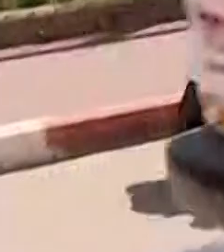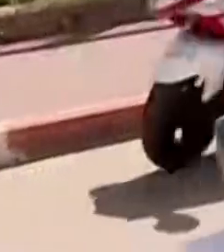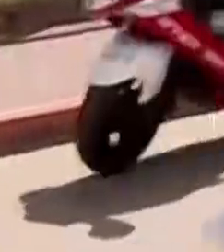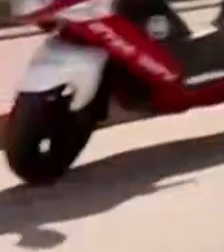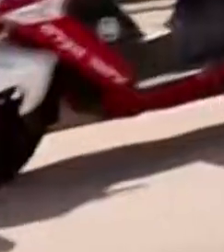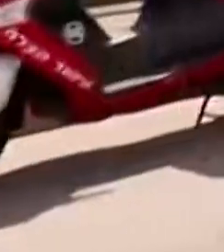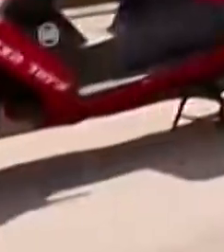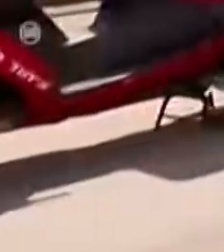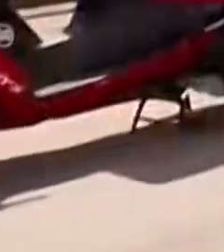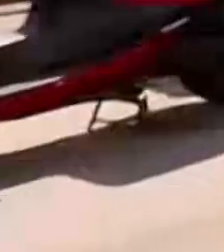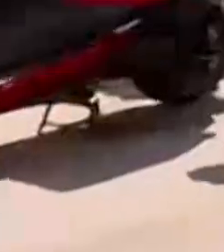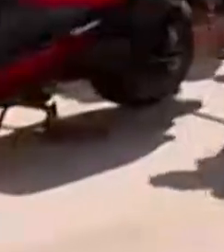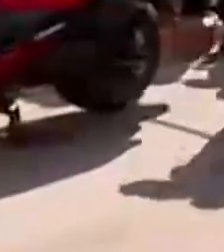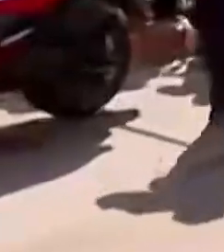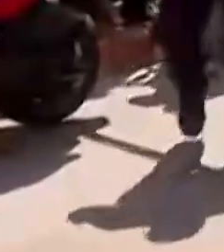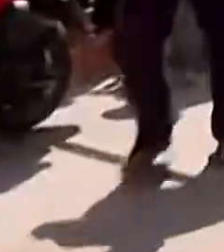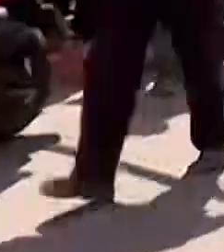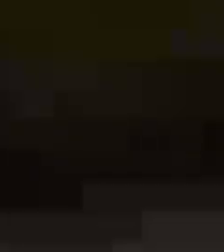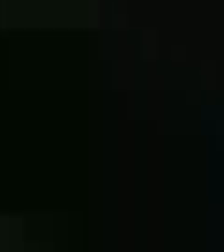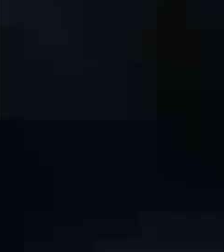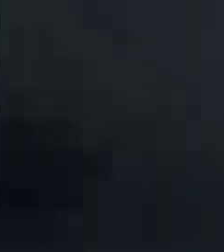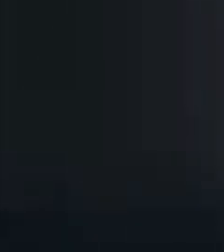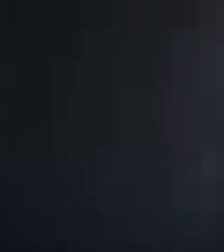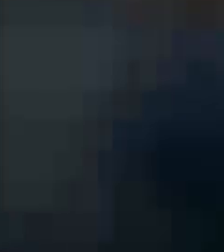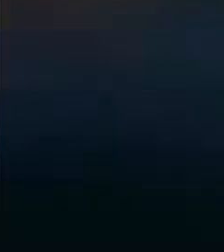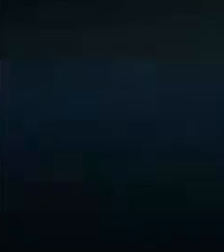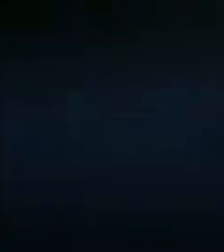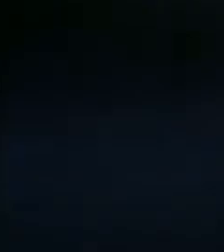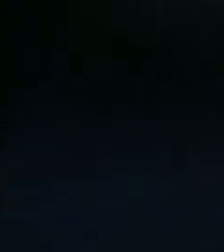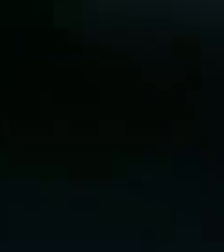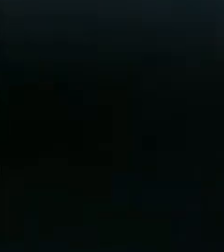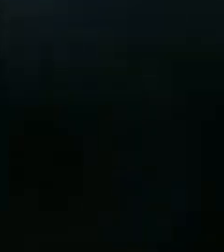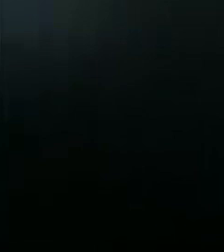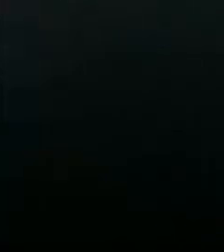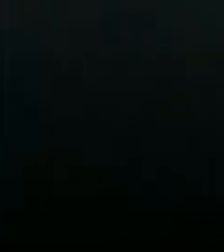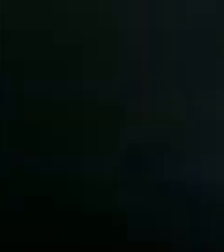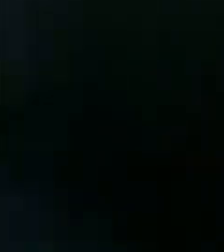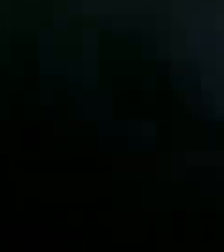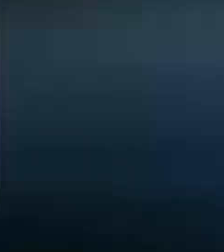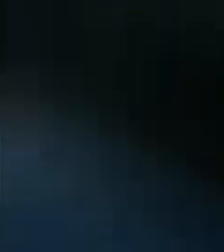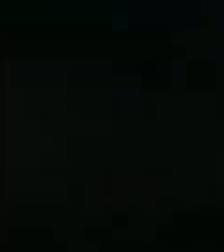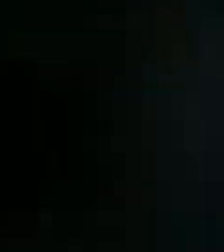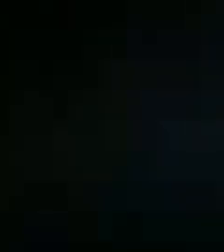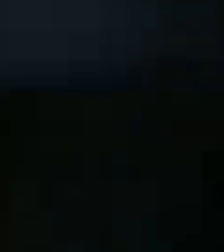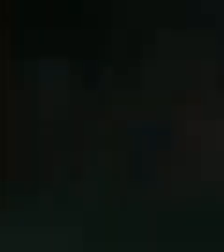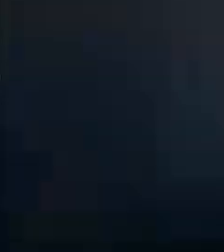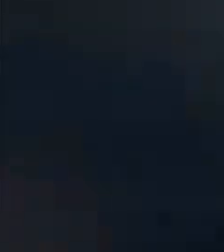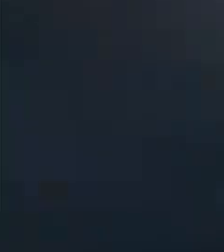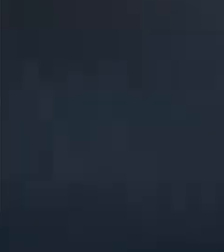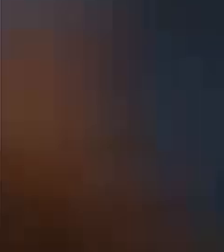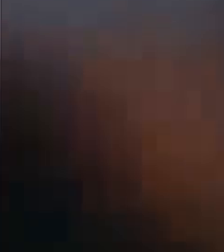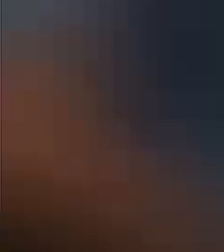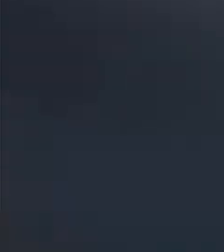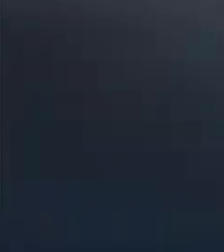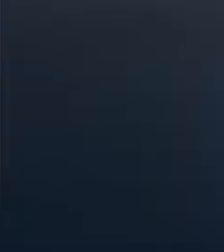ברכב. בניסיון למנוע את הטרגדיות האלה, בוועדת הכלכלה הוחלט לחייב את כל מי שמסיע ילד בן פחות